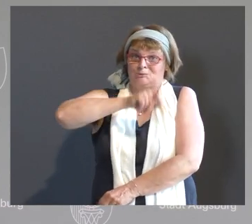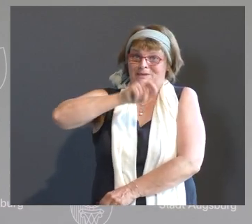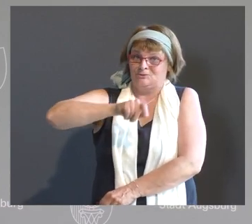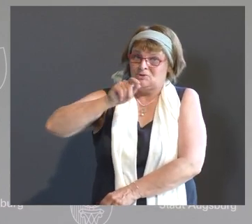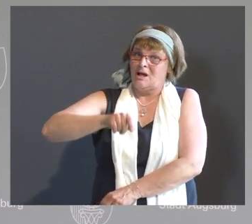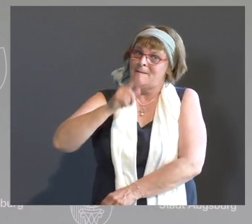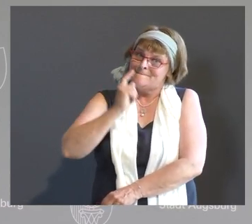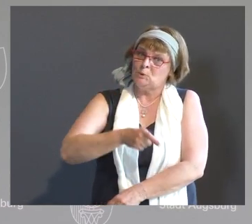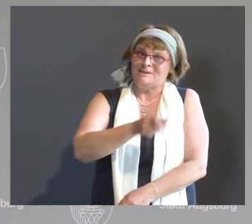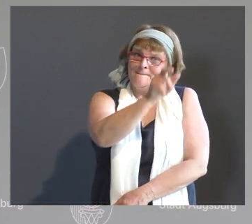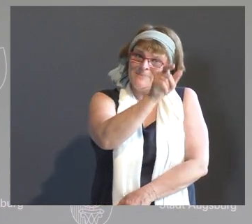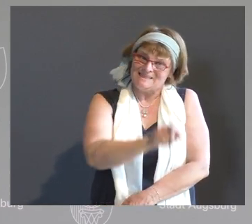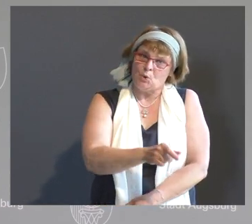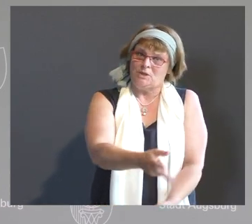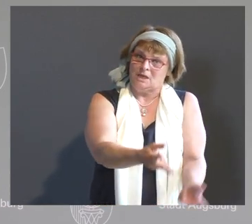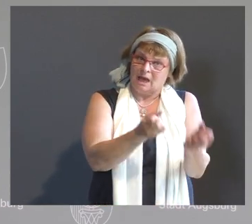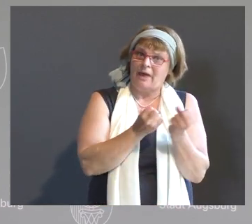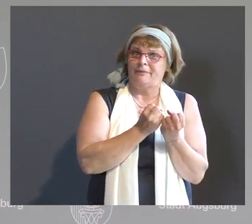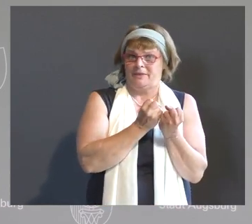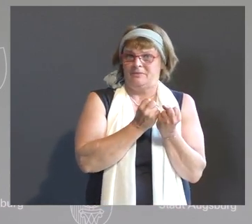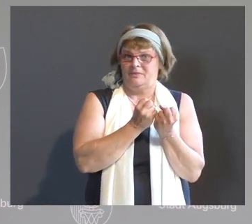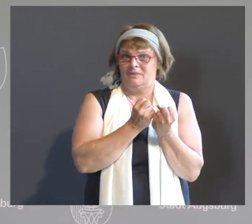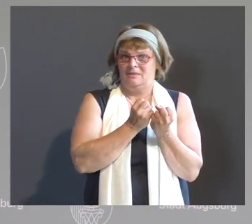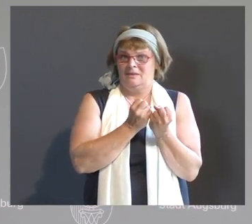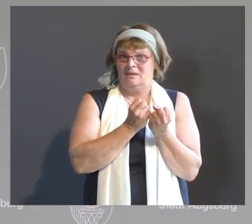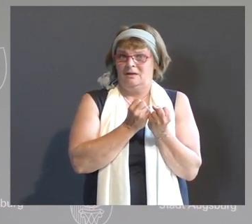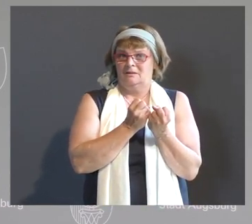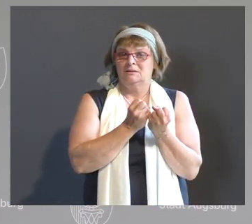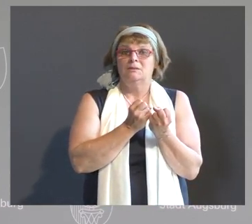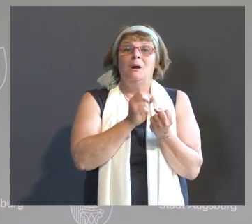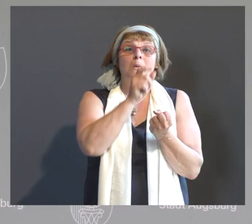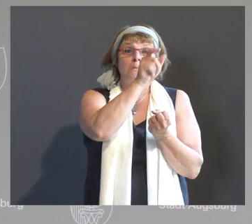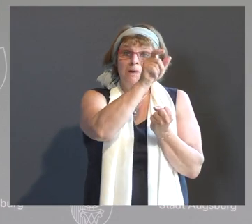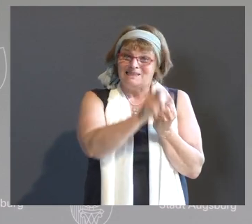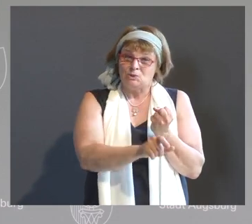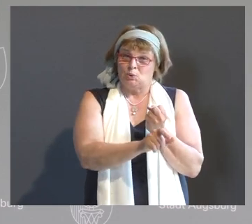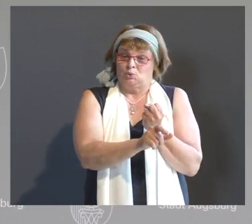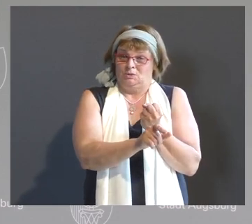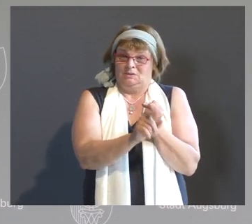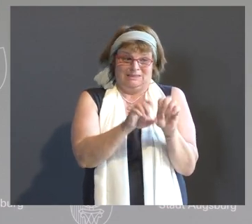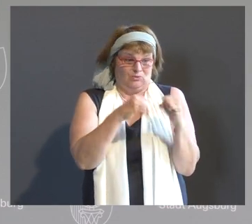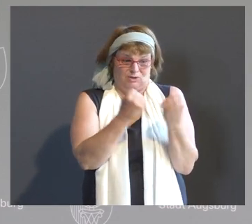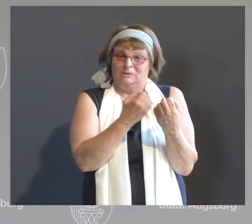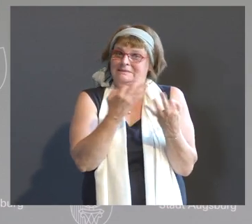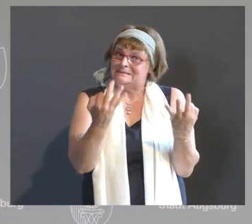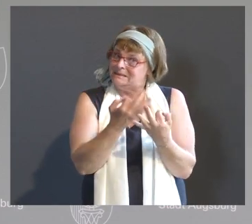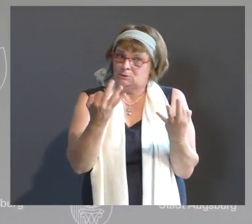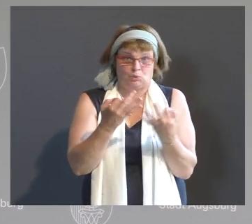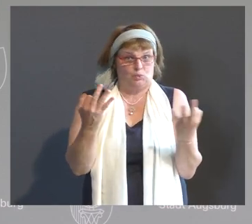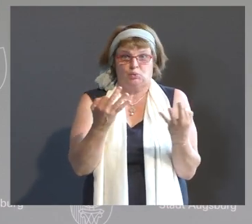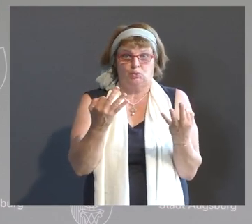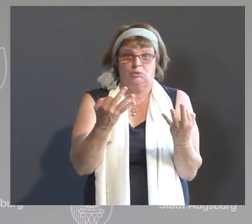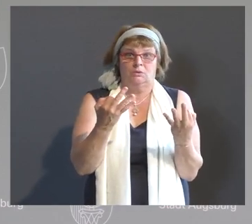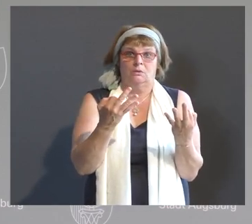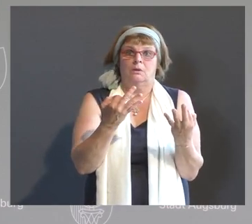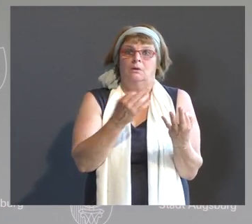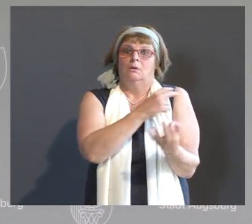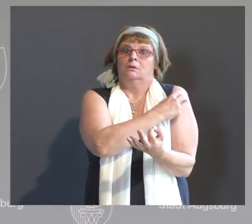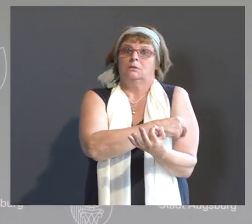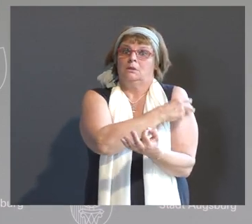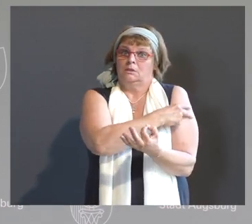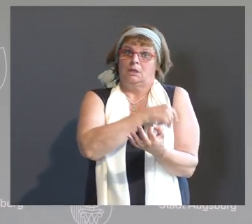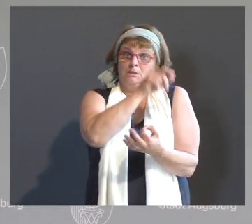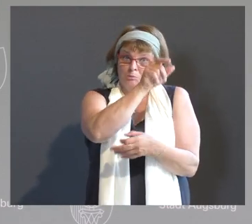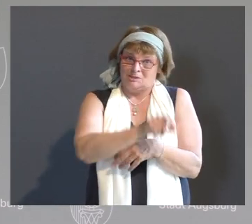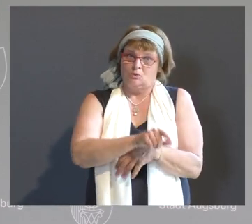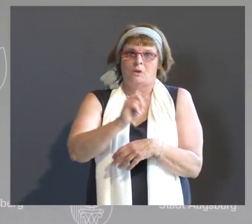Wir müssen auch momentan davon ausgehen, dass er unbeteiligt von der Flasche getroffen wurde in dem Zusammenhang. Und es ist natürlich jetzt zuerst die Aufgabe der Polizei, an